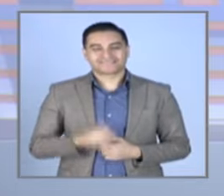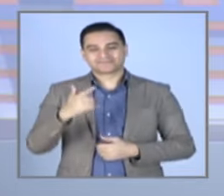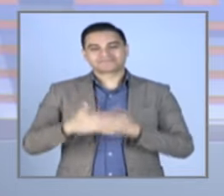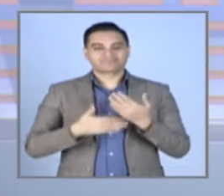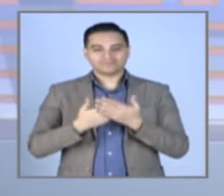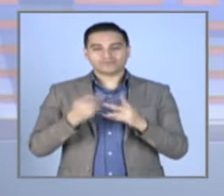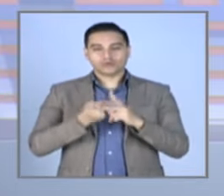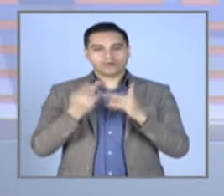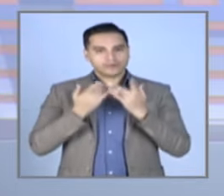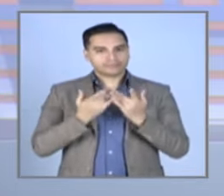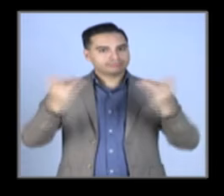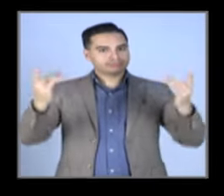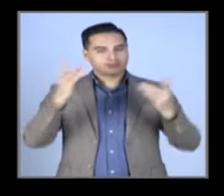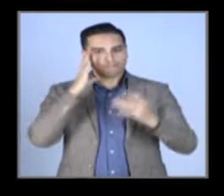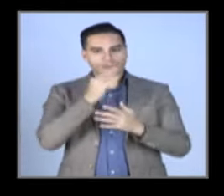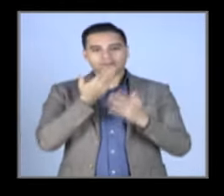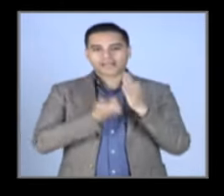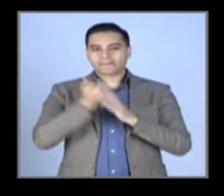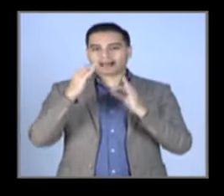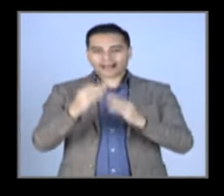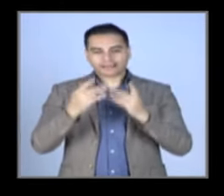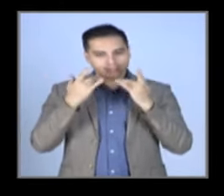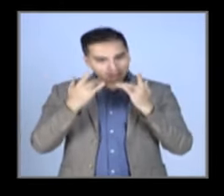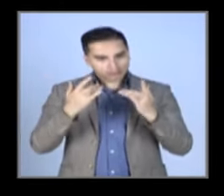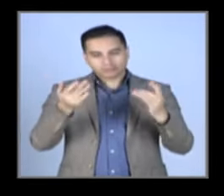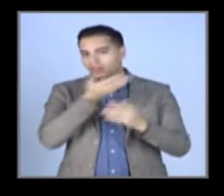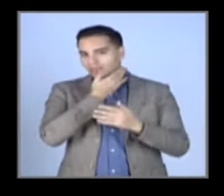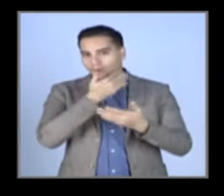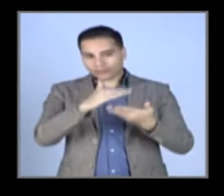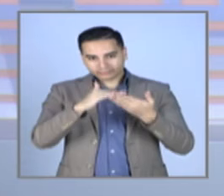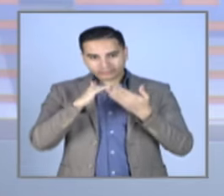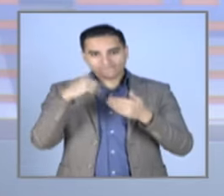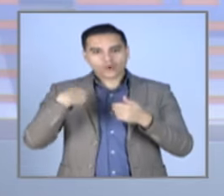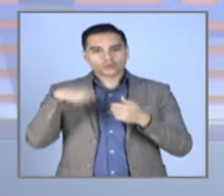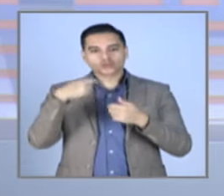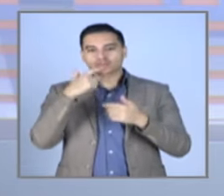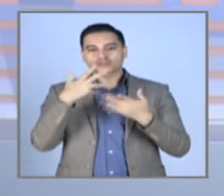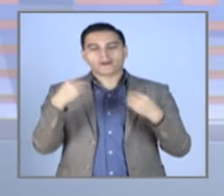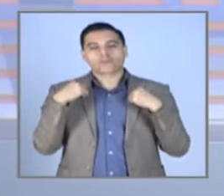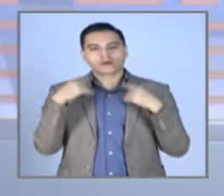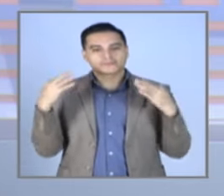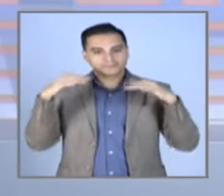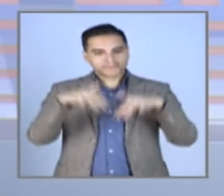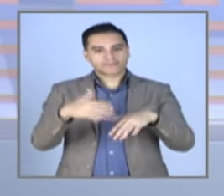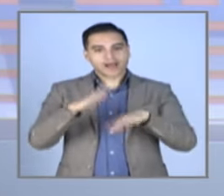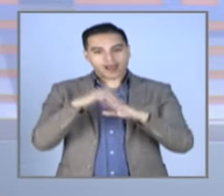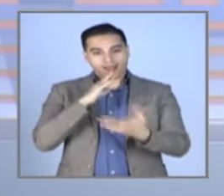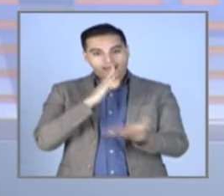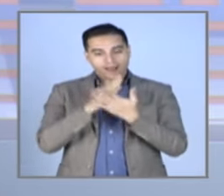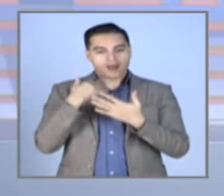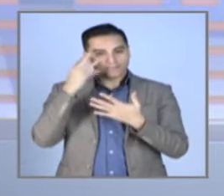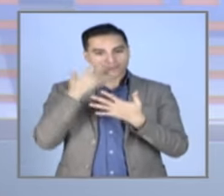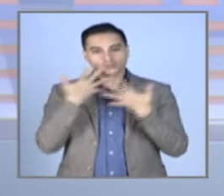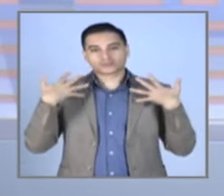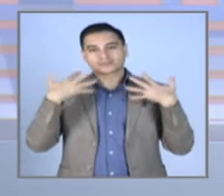النهارده معانا جمهور جميل جدا، جمهور متطوع في وزارة الشباب والرياضة. أنا الحقيقة مبسوط